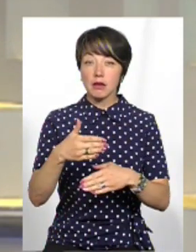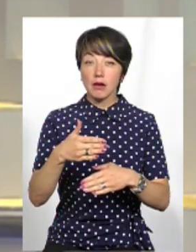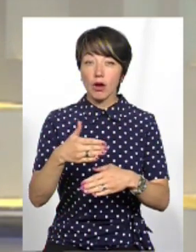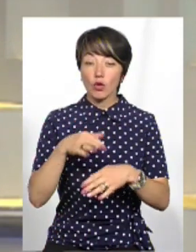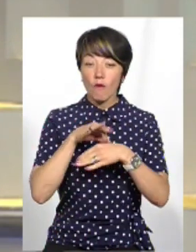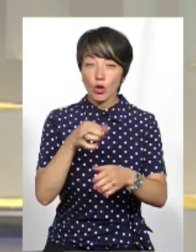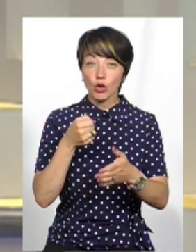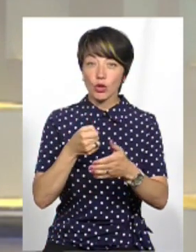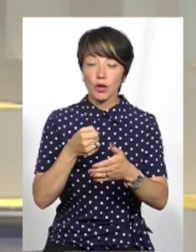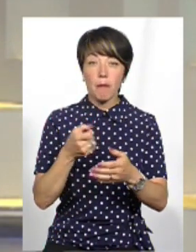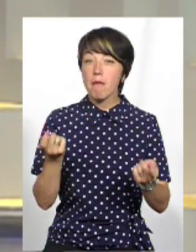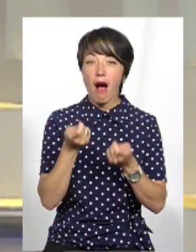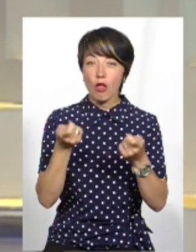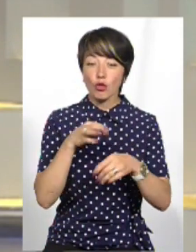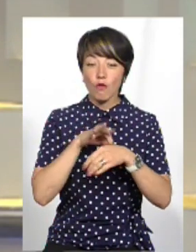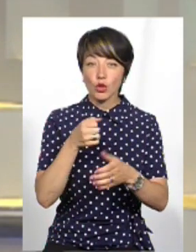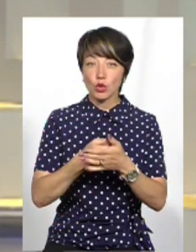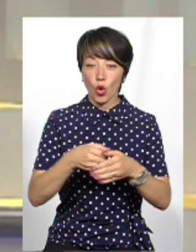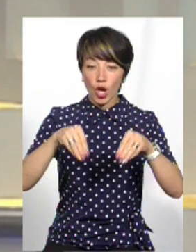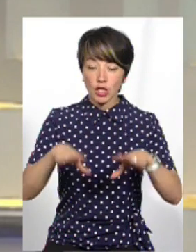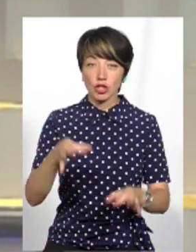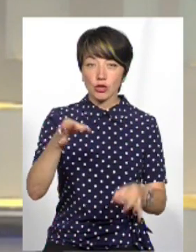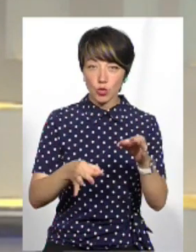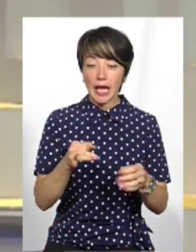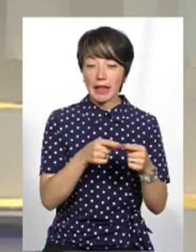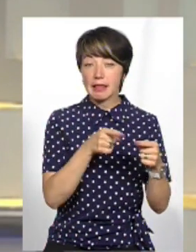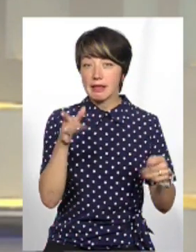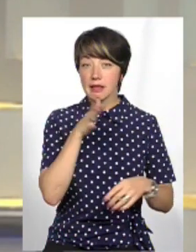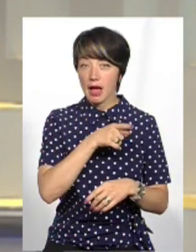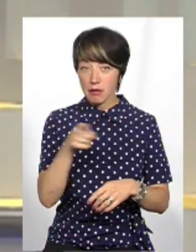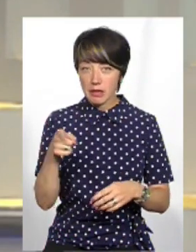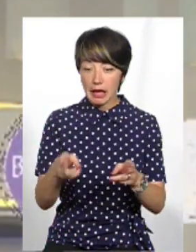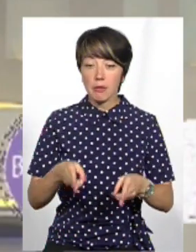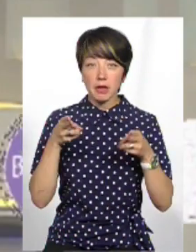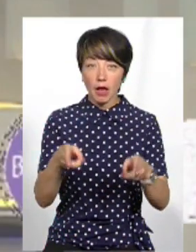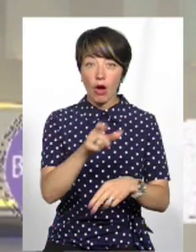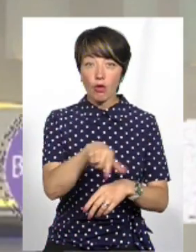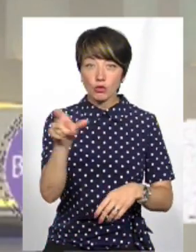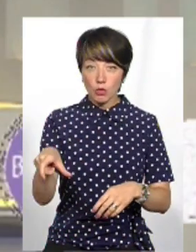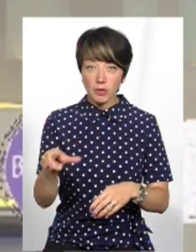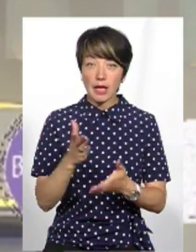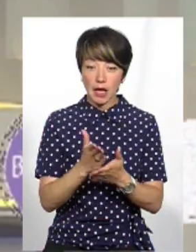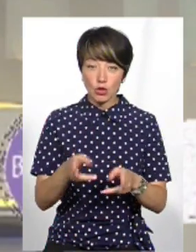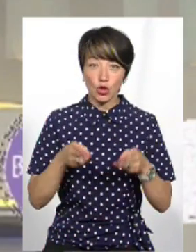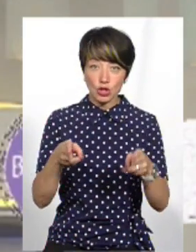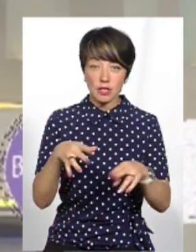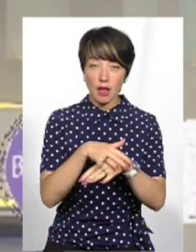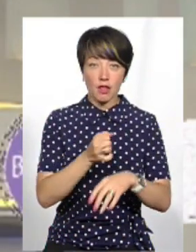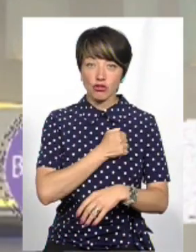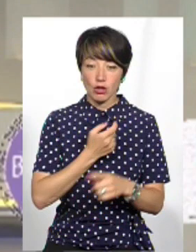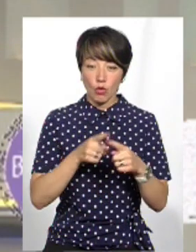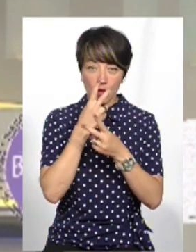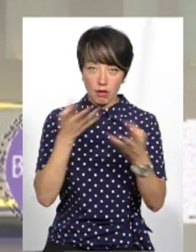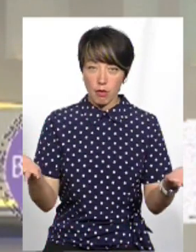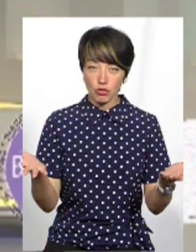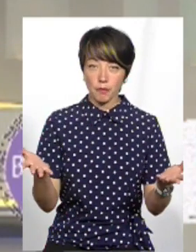судових вироків і дійсних строків кримінальних тим особам, які навіть очах суспільства є злочинцями, на жаль, ми цього